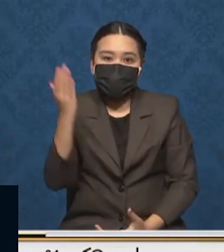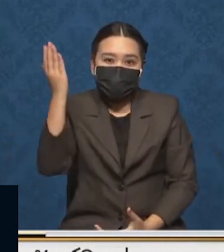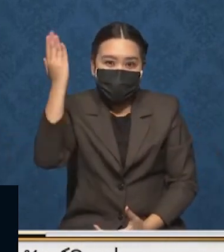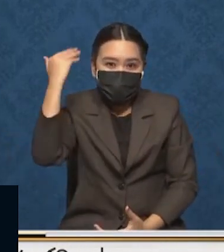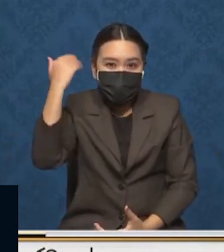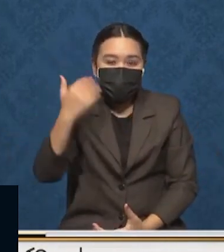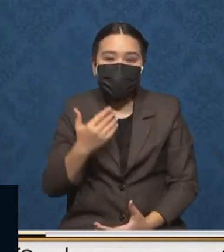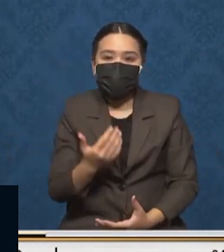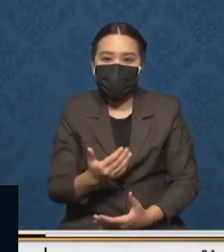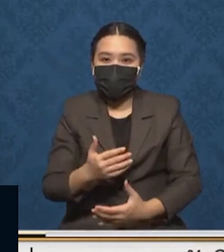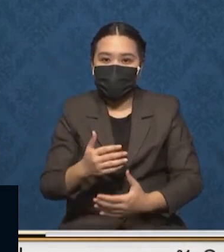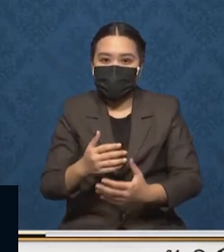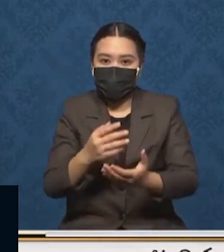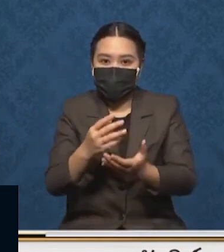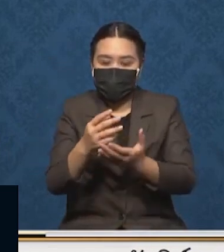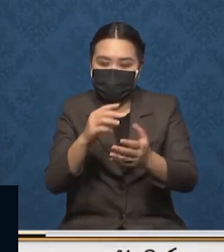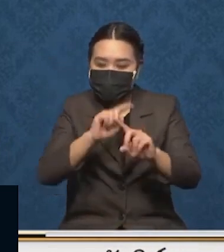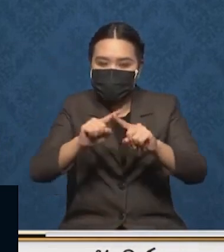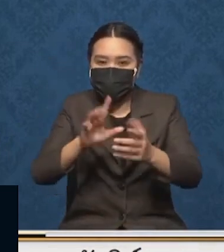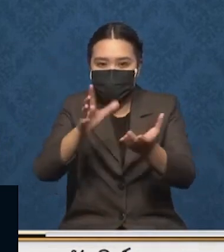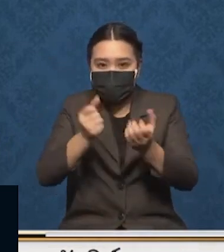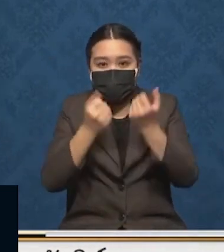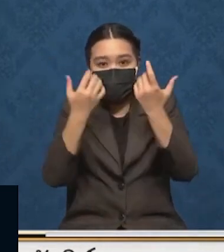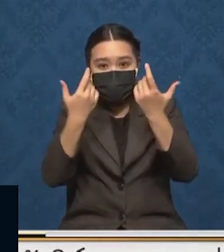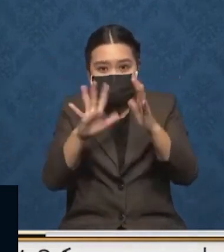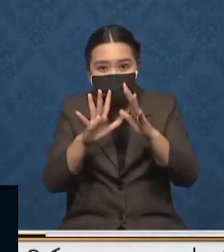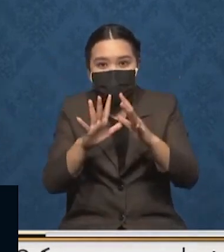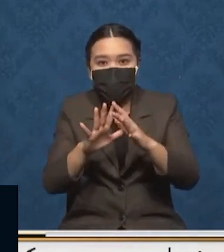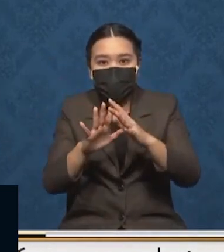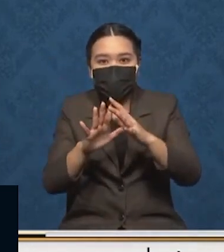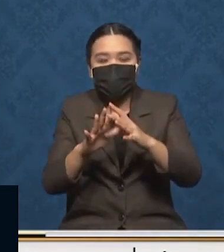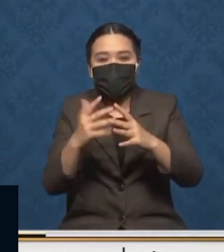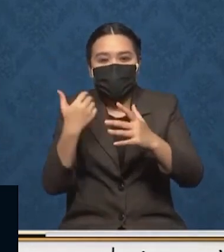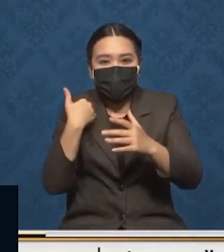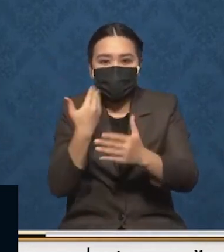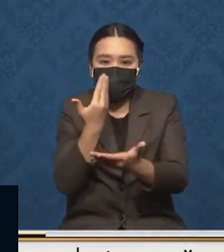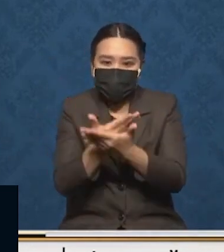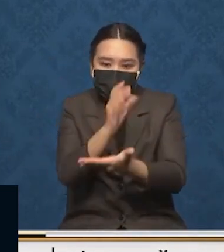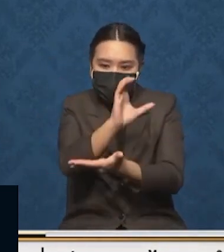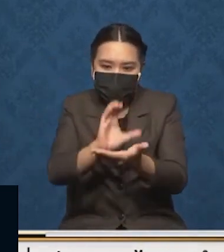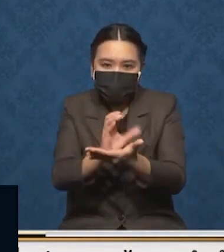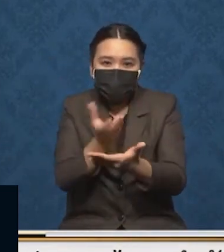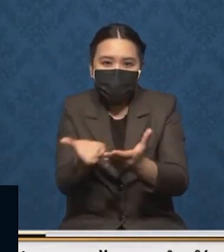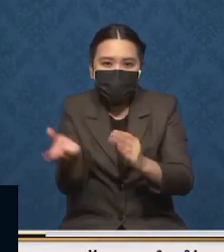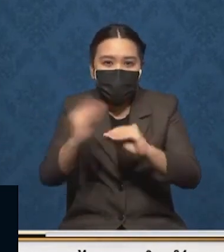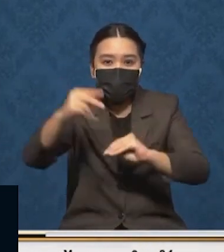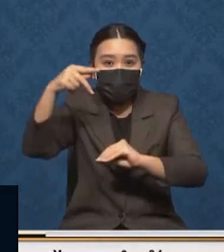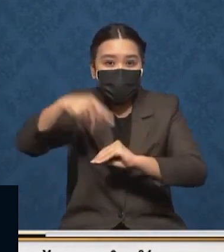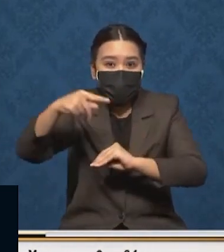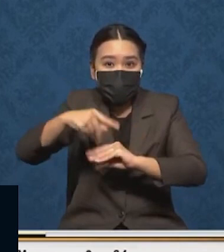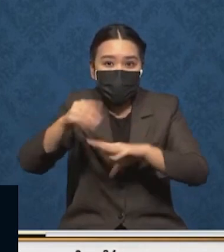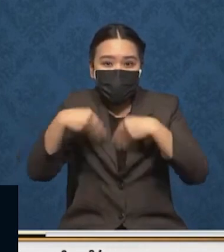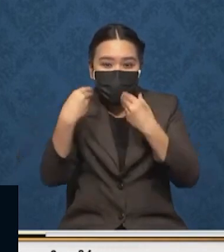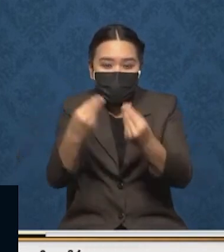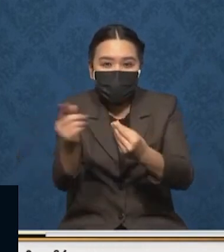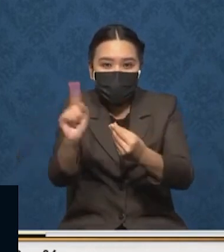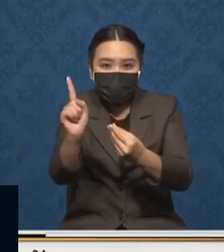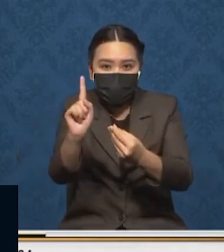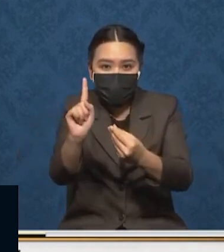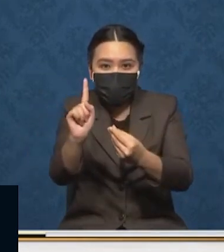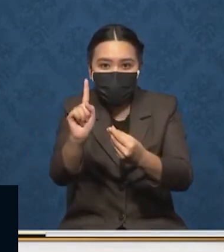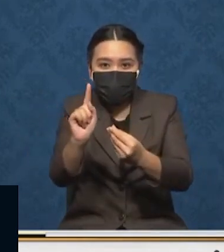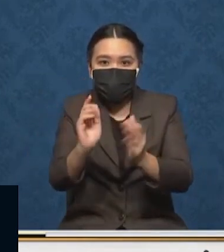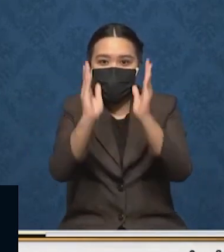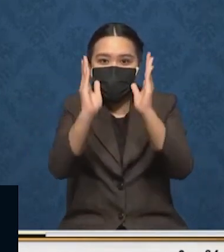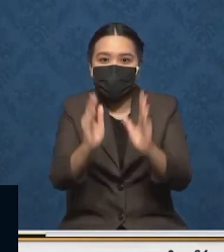การท่านรองนายกวิษณุผู้ชี้แจงต่างๆมาบอกว่าเขาขอเงินเพิ่มพิเศษให้กับแค่กรณีของบุ